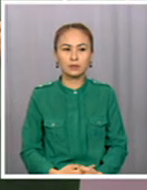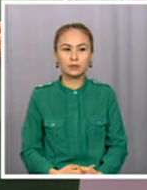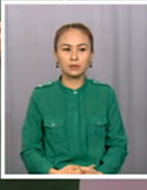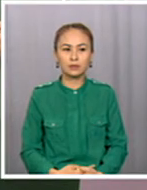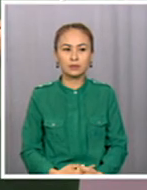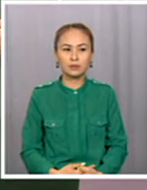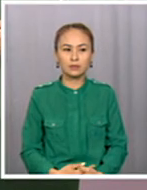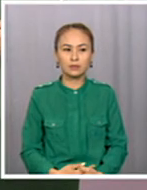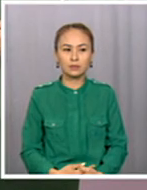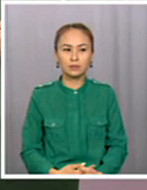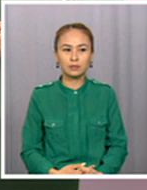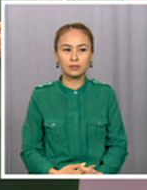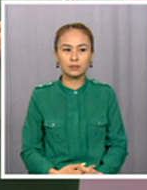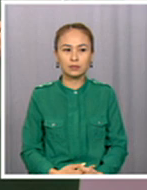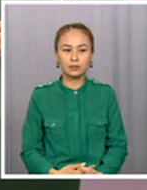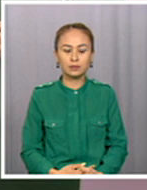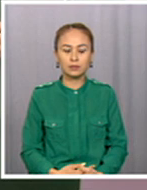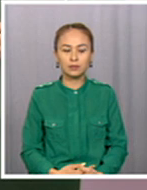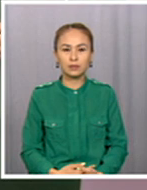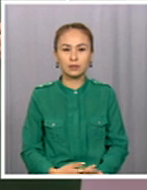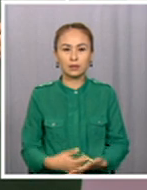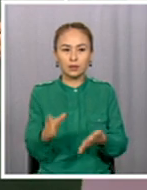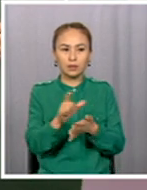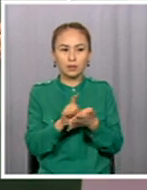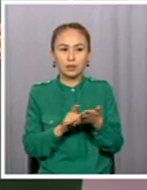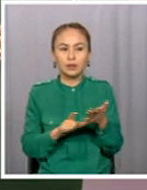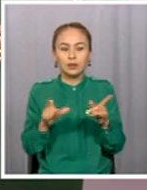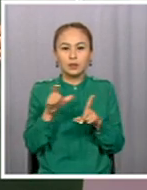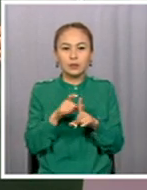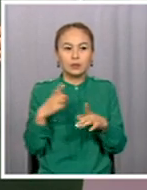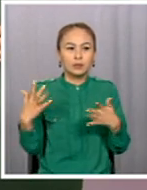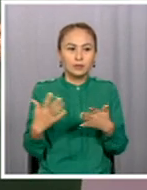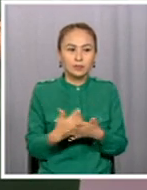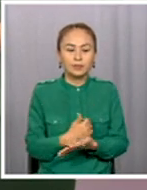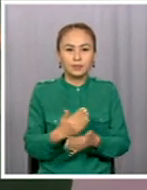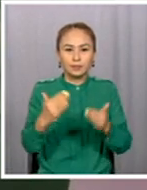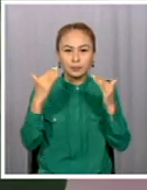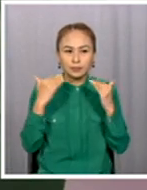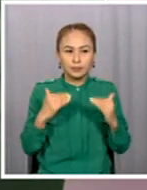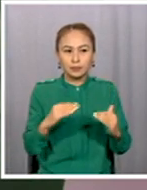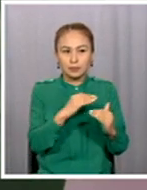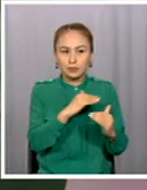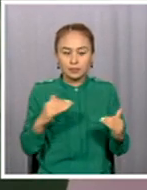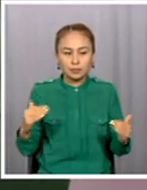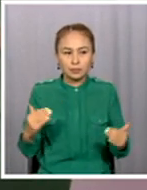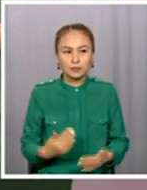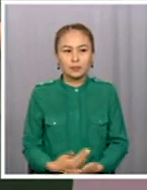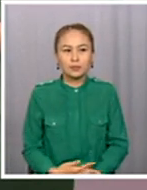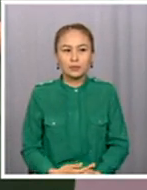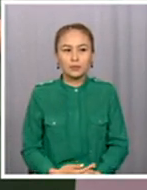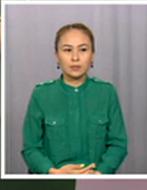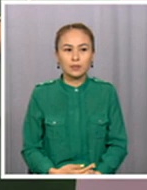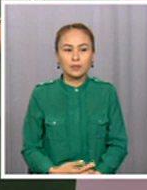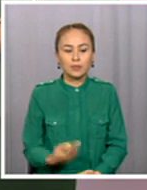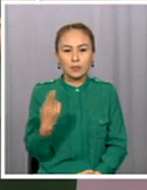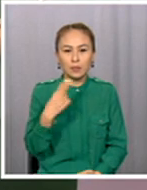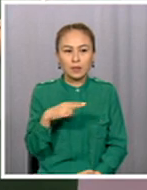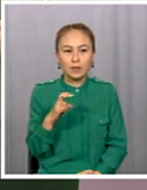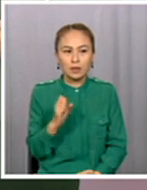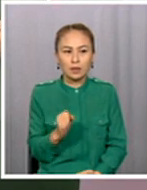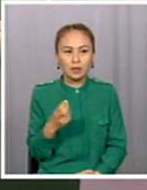Жазып болсақ, өлеңдегі шылауларды тауып, астын сызыңдар. Олар да,